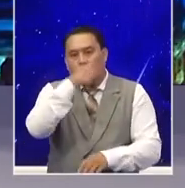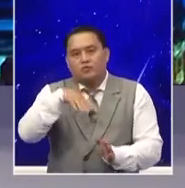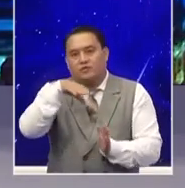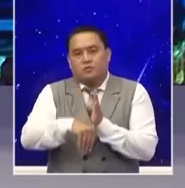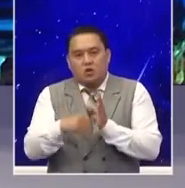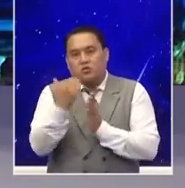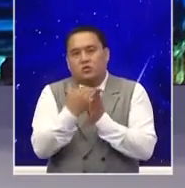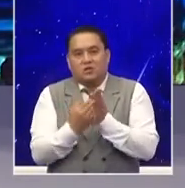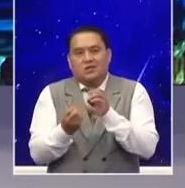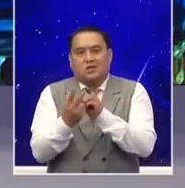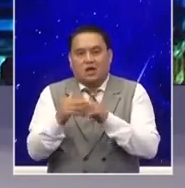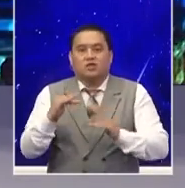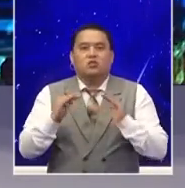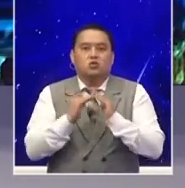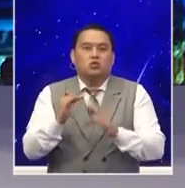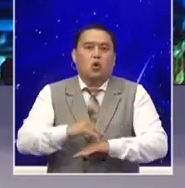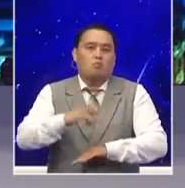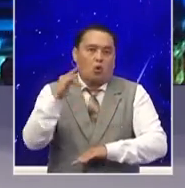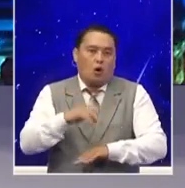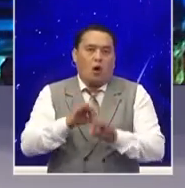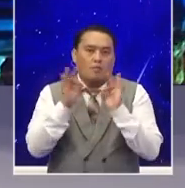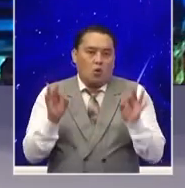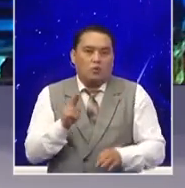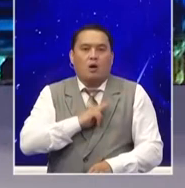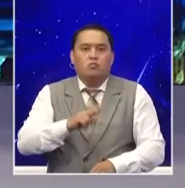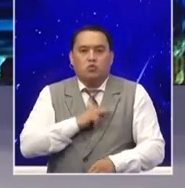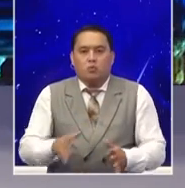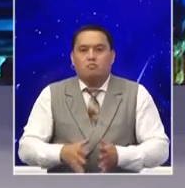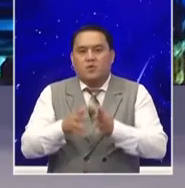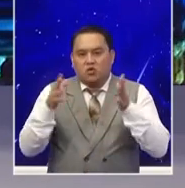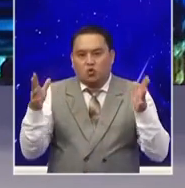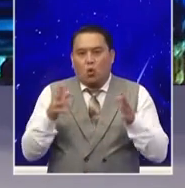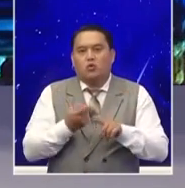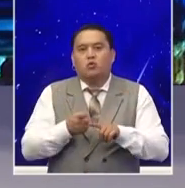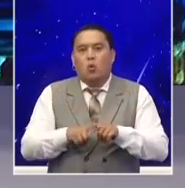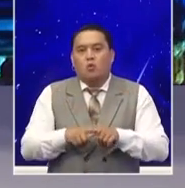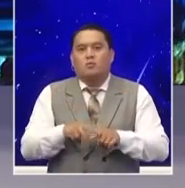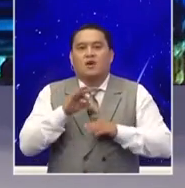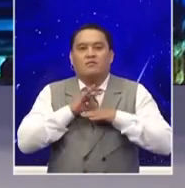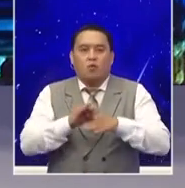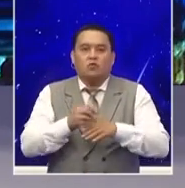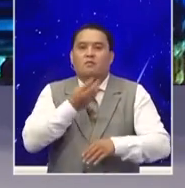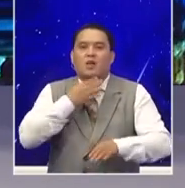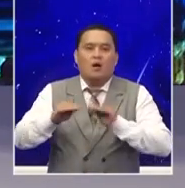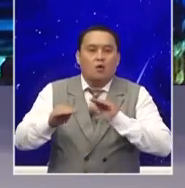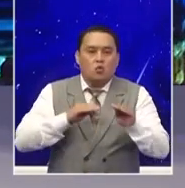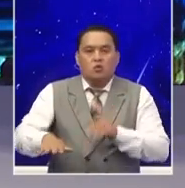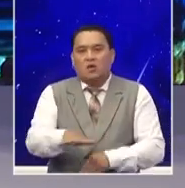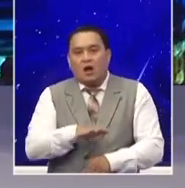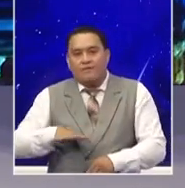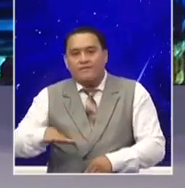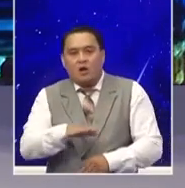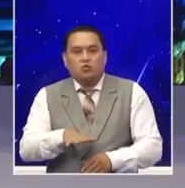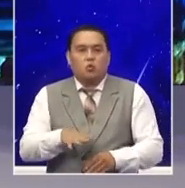войдут еще 13 многоэтажек. Объем работ небывалый, говорят местные жители, поскольку параллельно ведется благоустройство внутридворовых